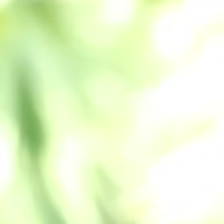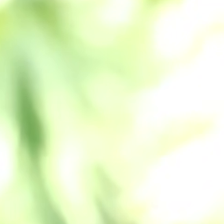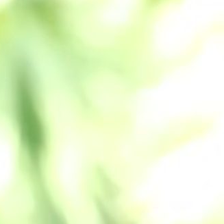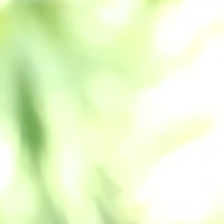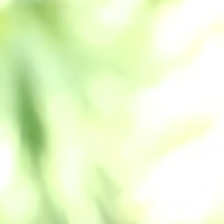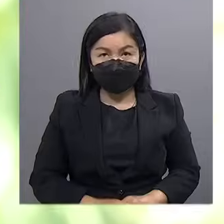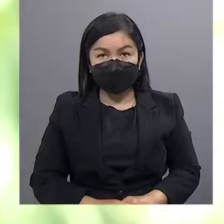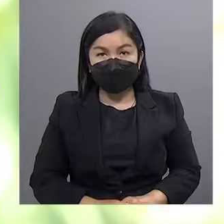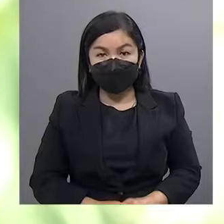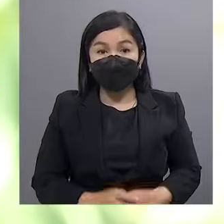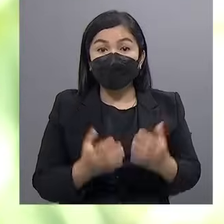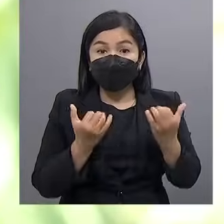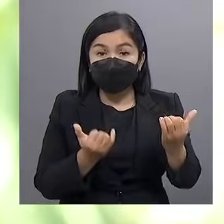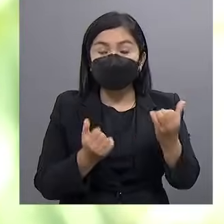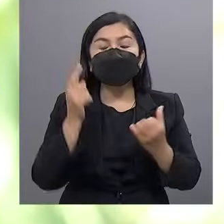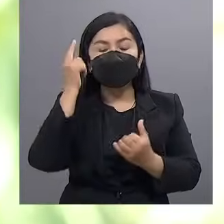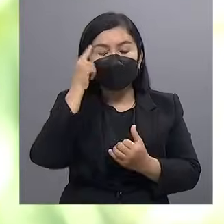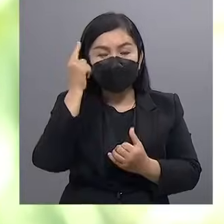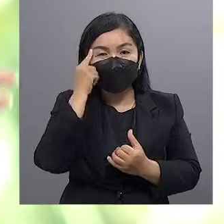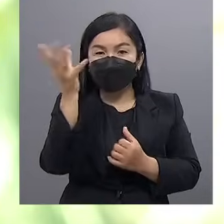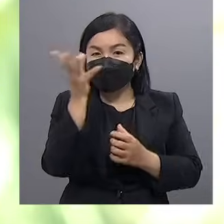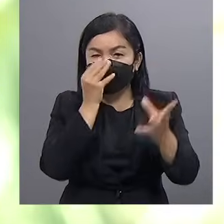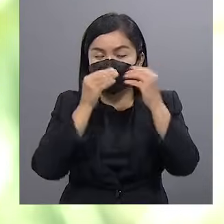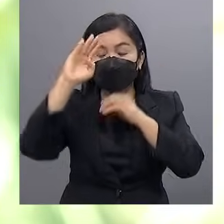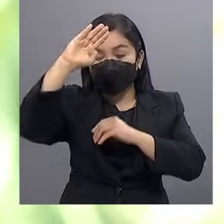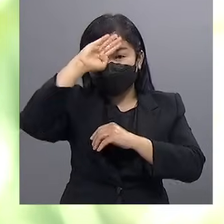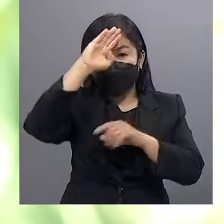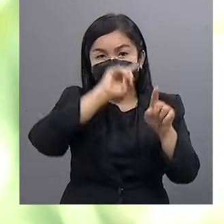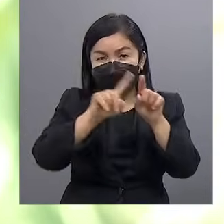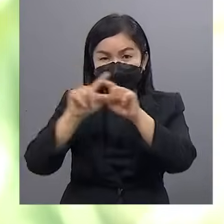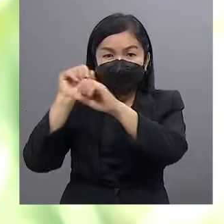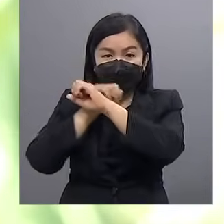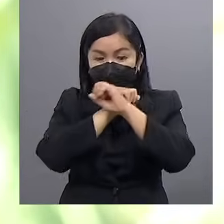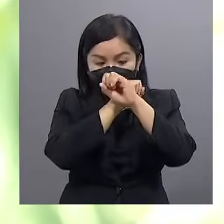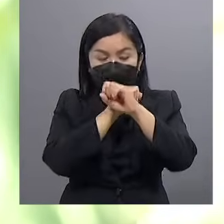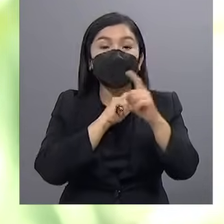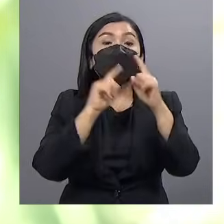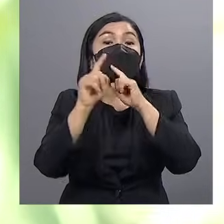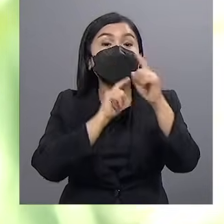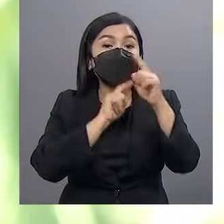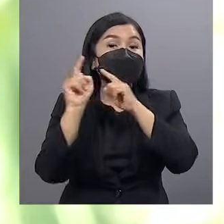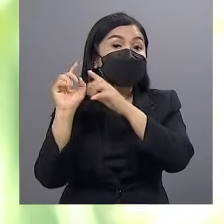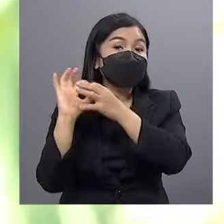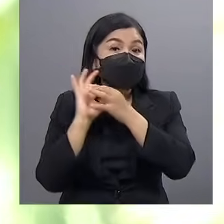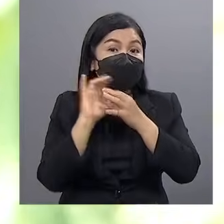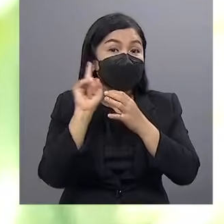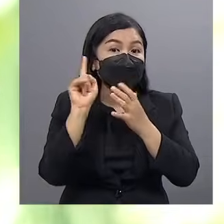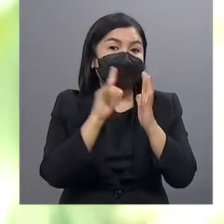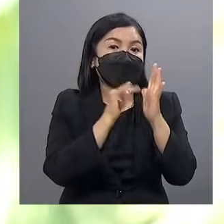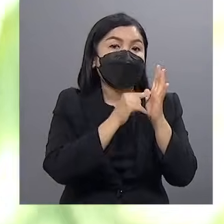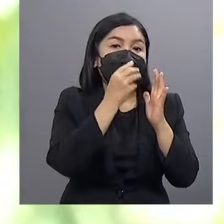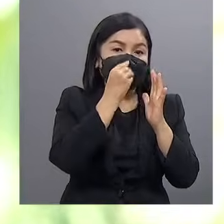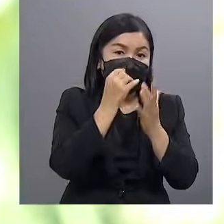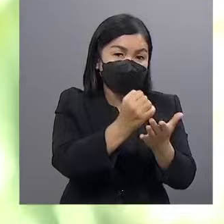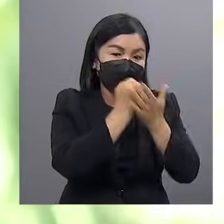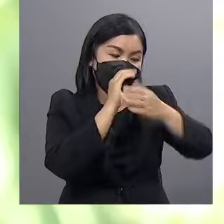ถ้าเราค่ะช่วงนี้นะคะเราจะพูดถึงเรื่องของการกินยายาสมุนไพรและวิตามินถ้าเรารับประทาน